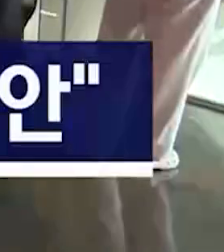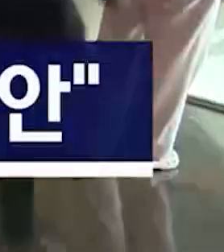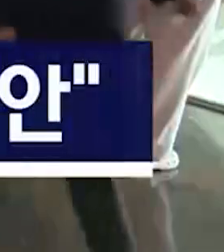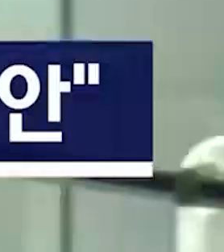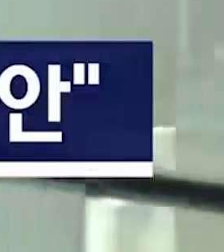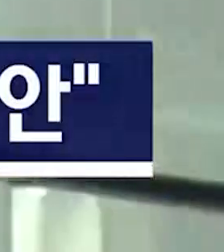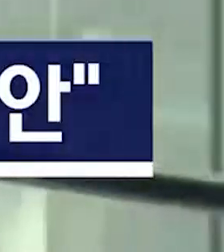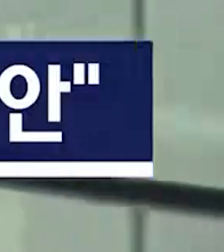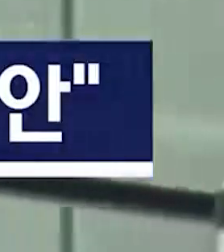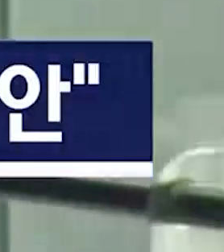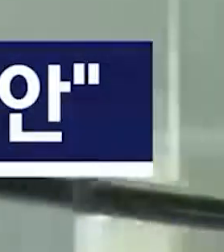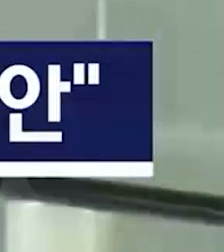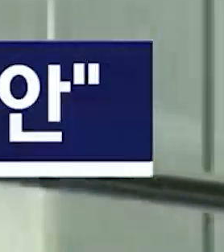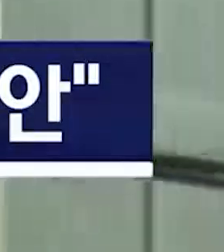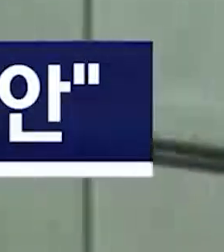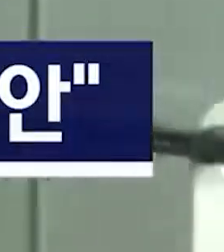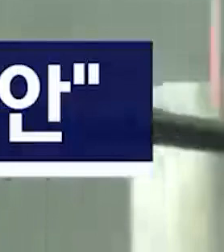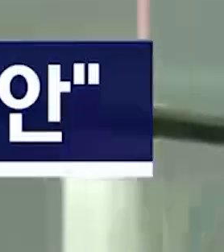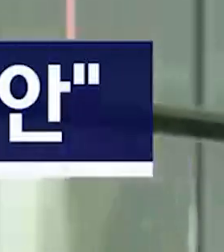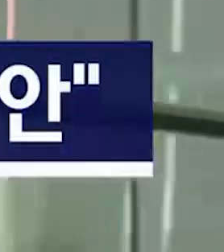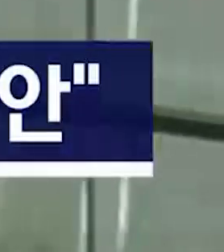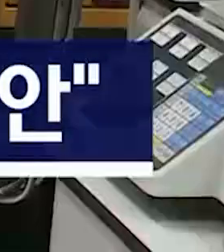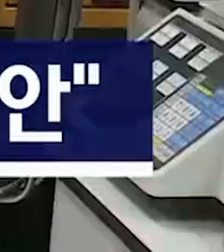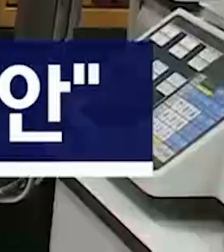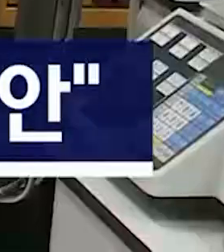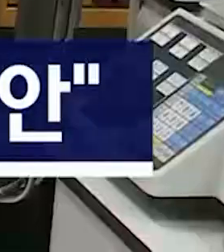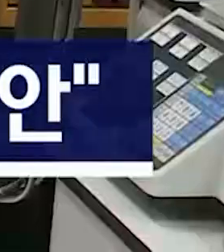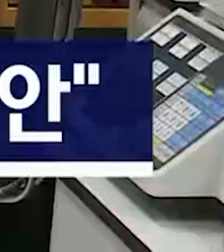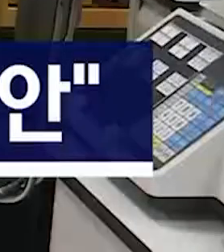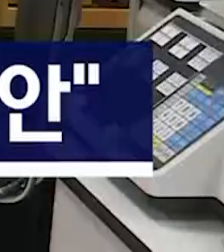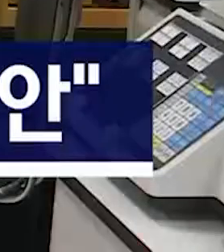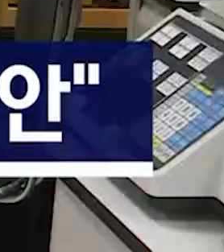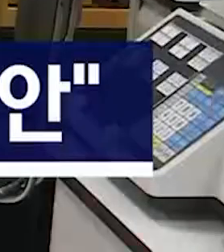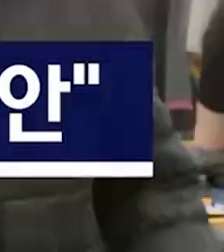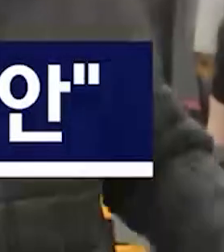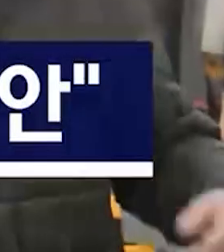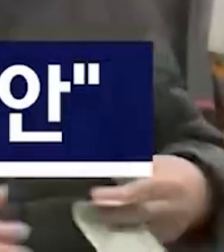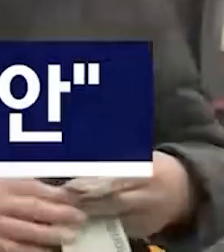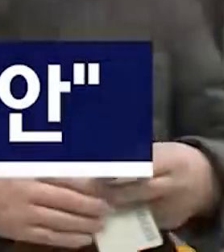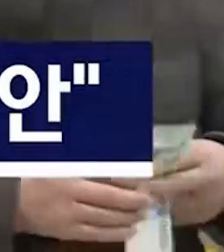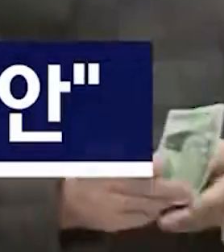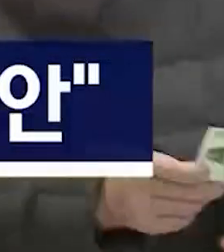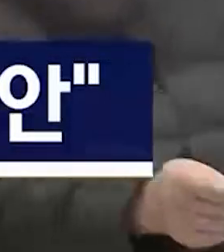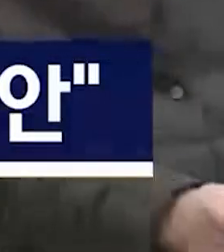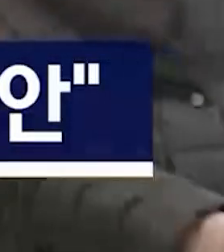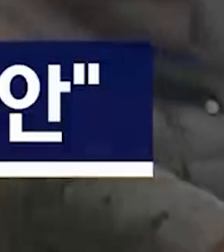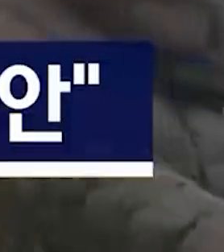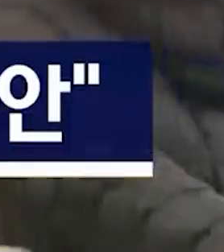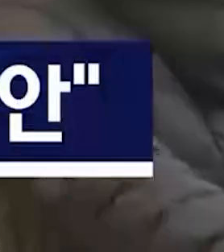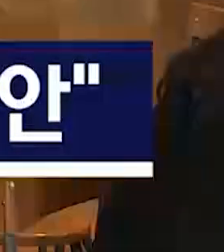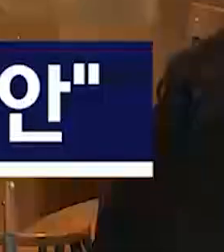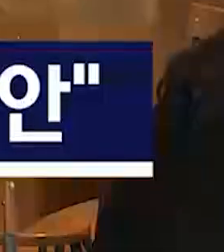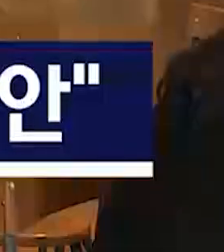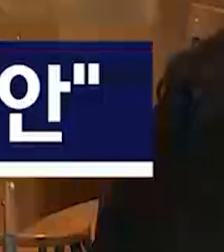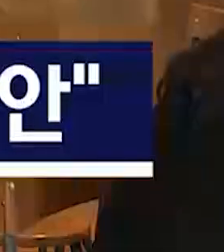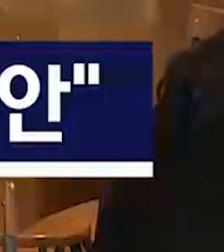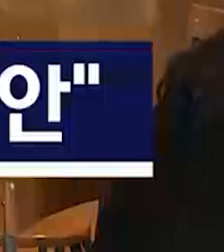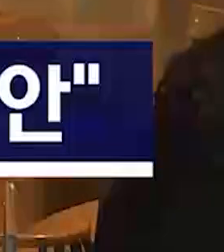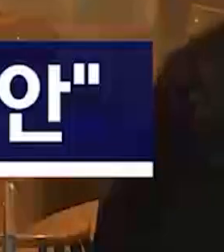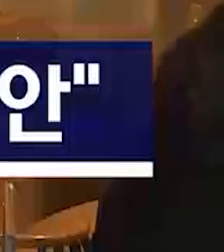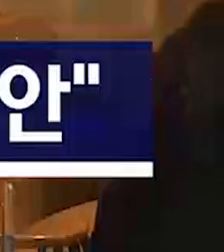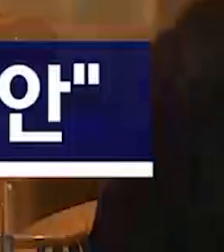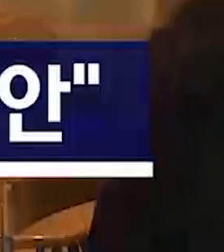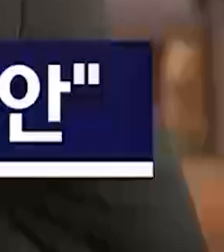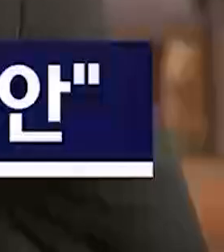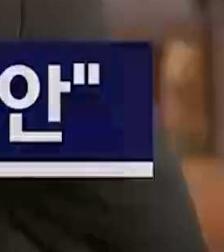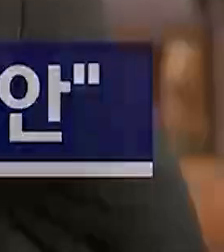2020년 10월 이후 약 2년 3개월 만에 실내에서도 마스크를 벗을 수 있게 됐습니다. 지역민들은 자유를 되찾게 됐지만 여전히